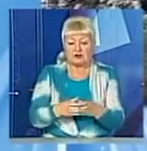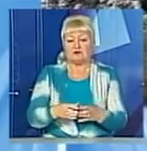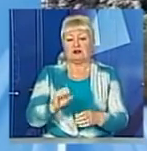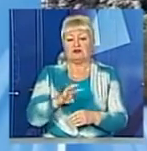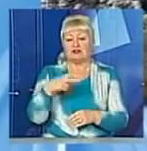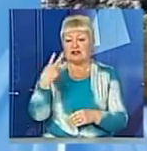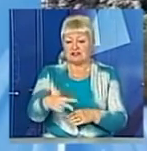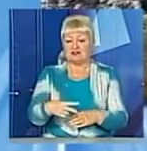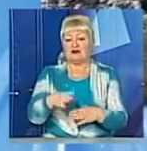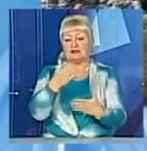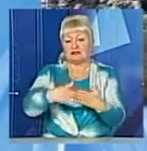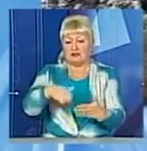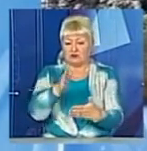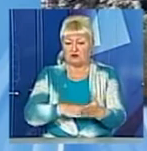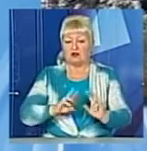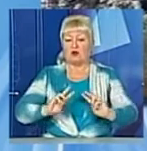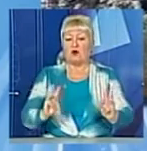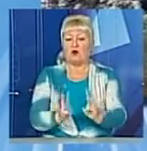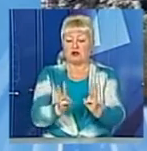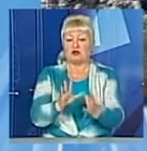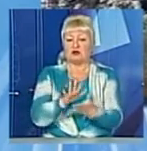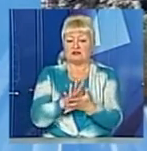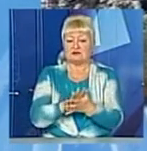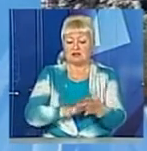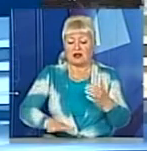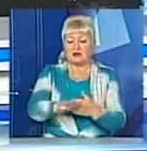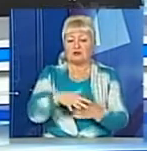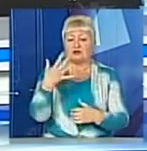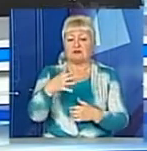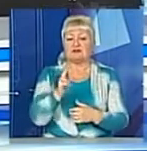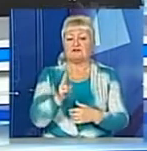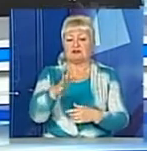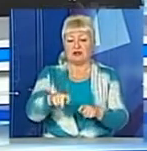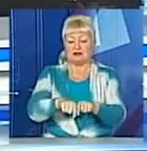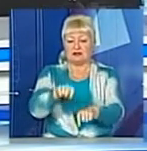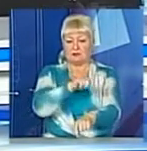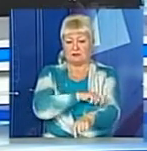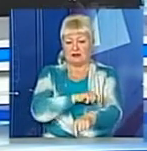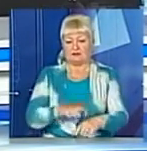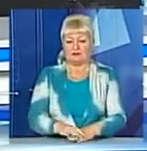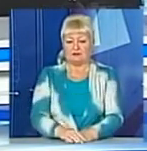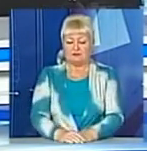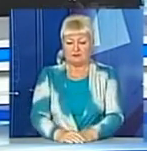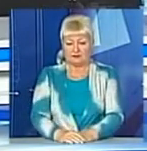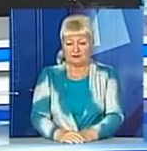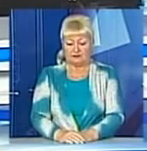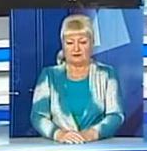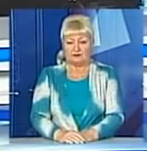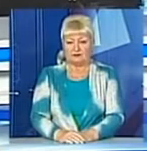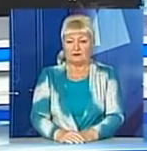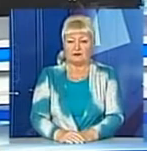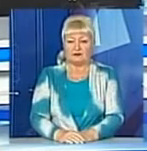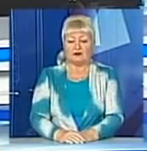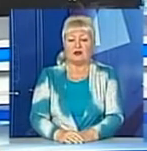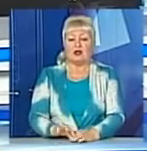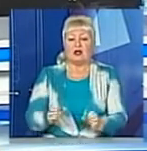ліквідували. Горіло сміття на площі близько 50 м², повідомили в ДСНС у Львівській області. А